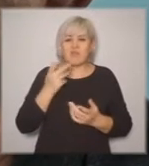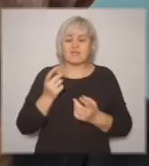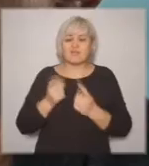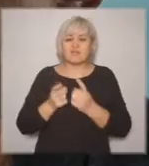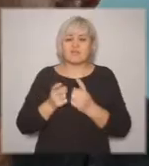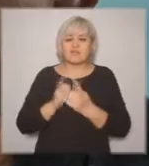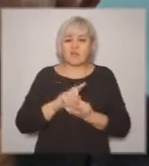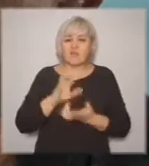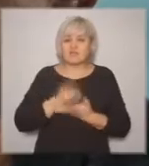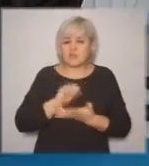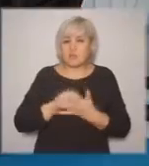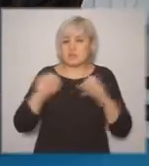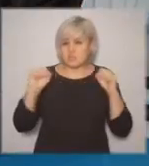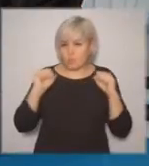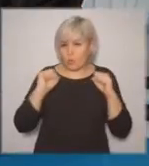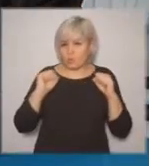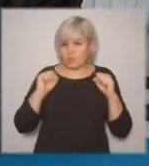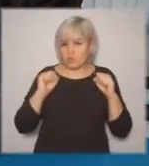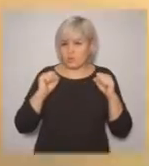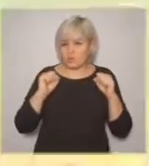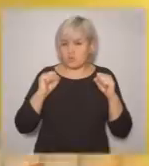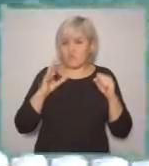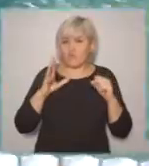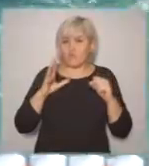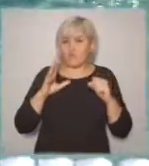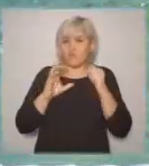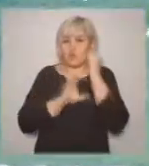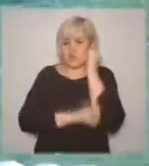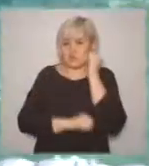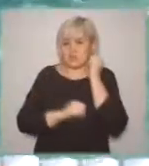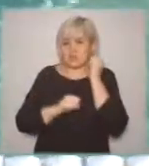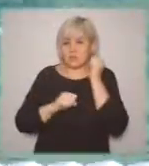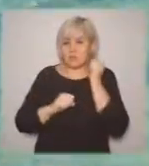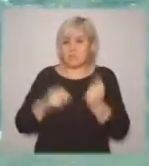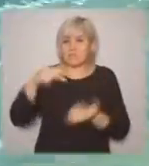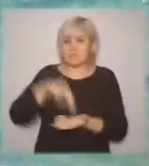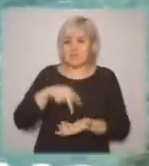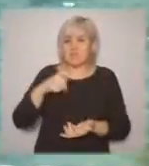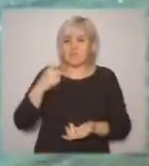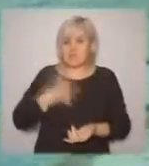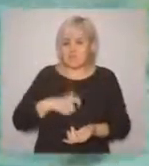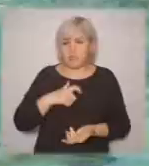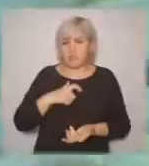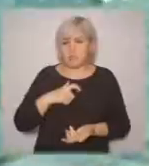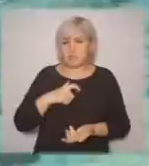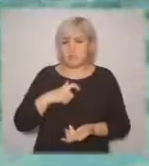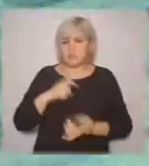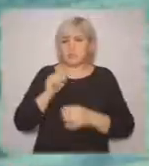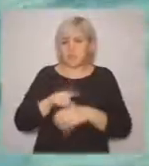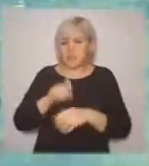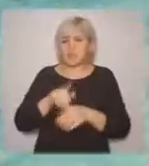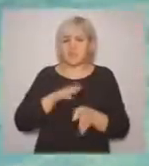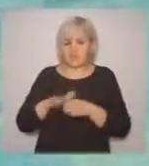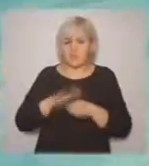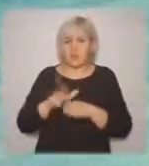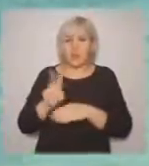вот стал заниматься спортом инвалидов, в конце концов поставил себе одну из задач выполнить